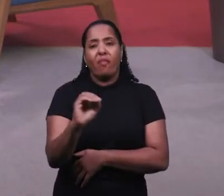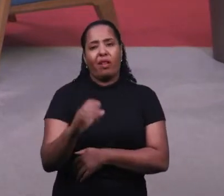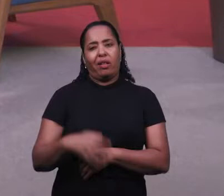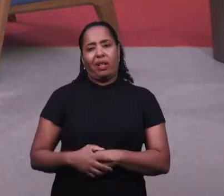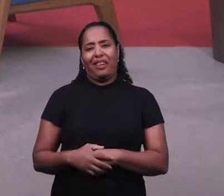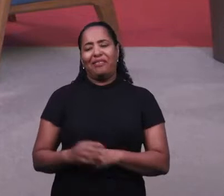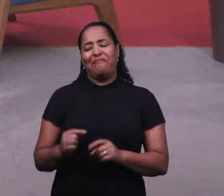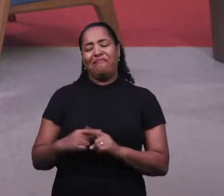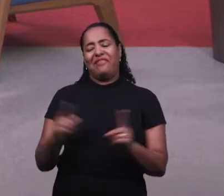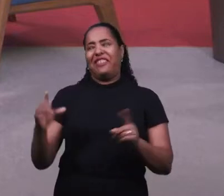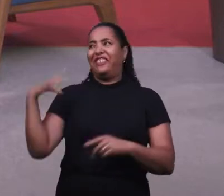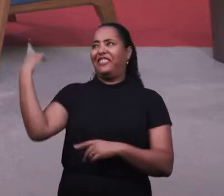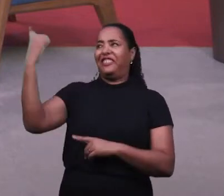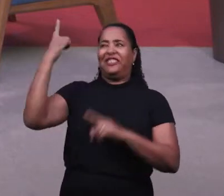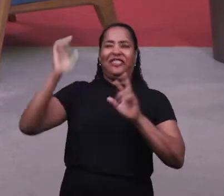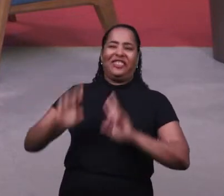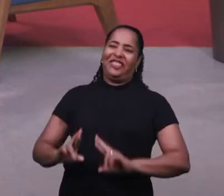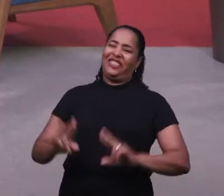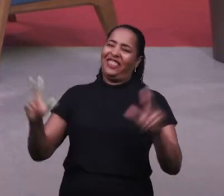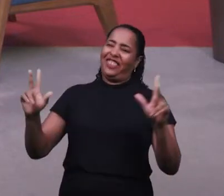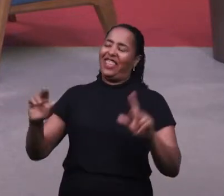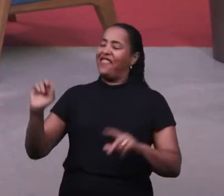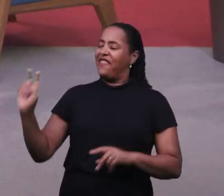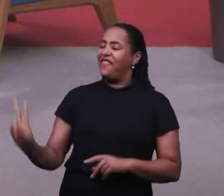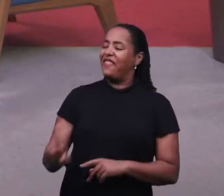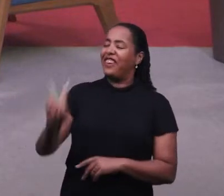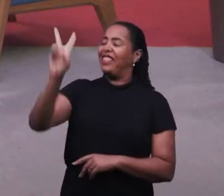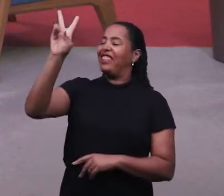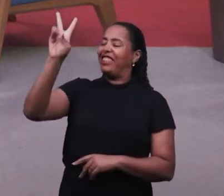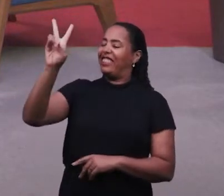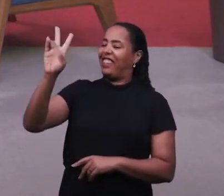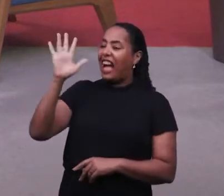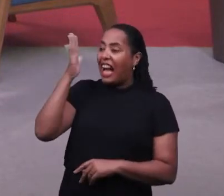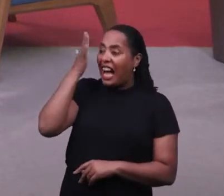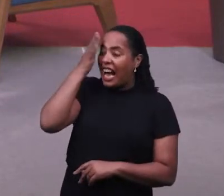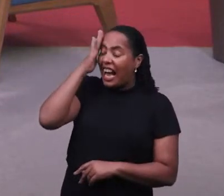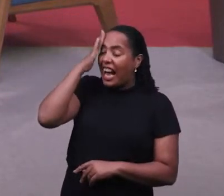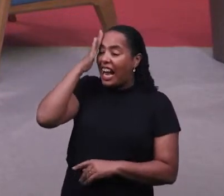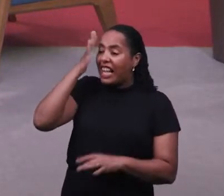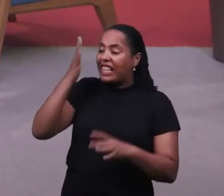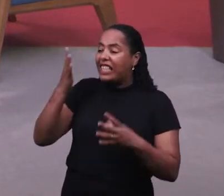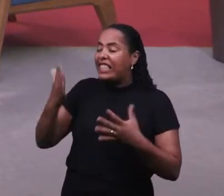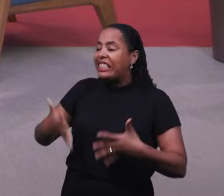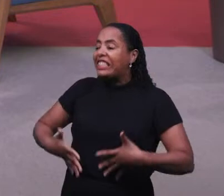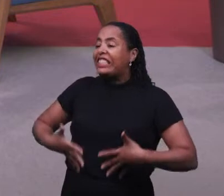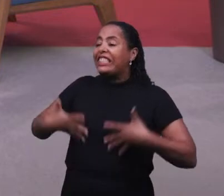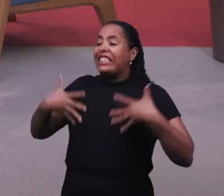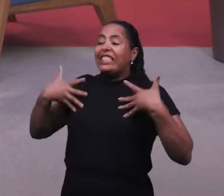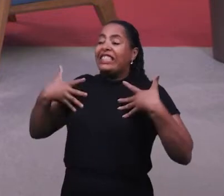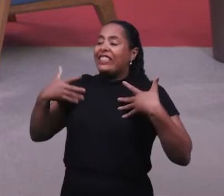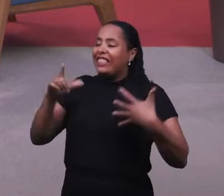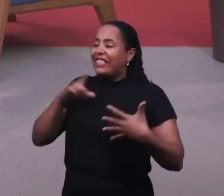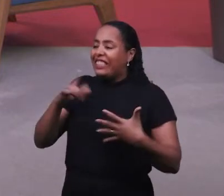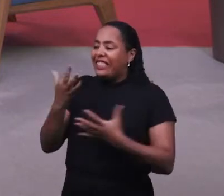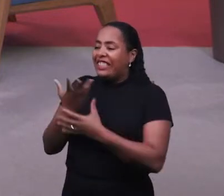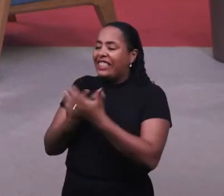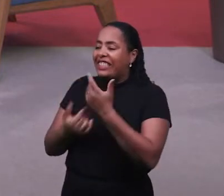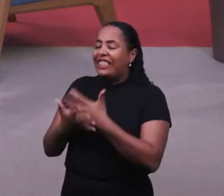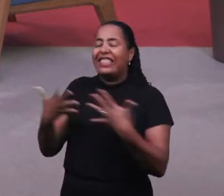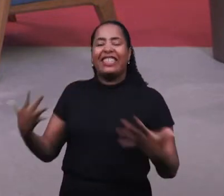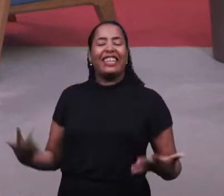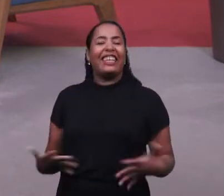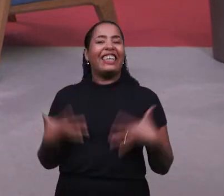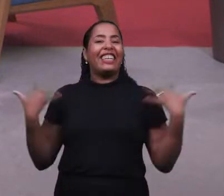cette expérience. David, au contraire, il a valorisé, il a reconnu le privilège qui était dans ses